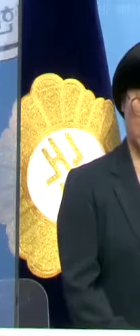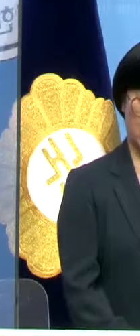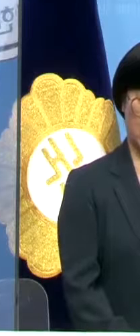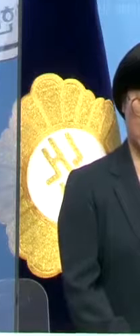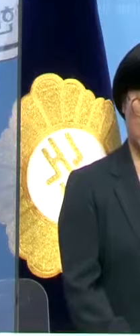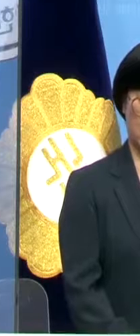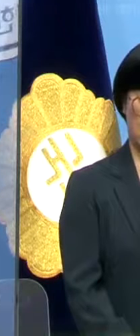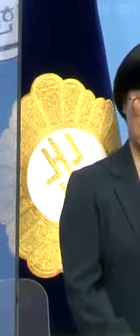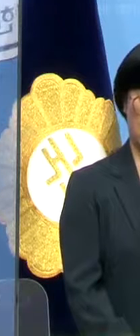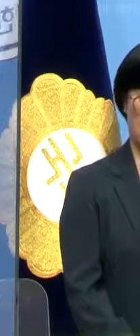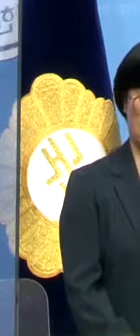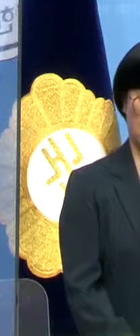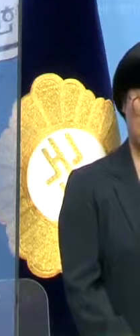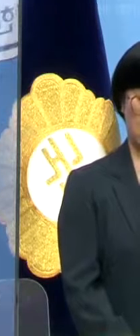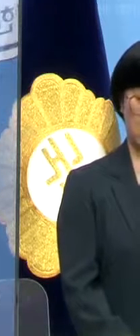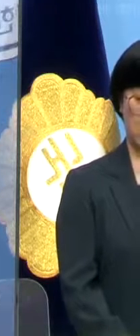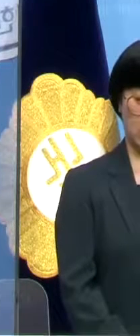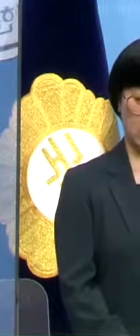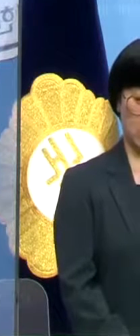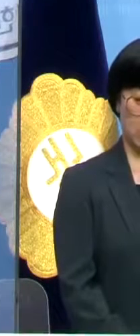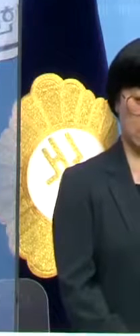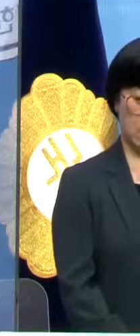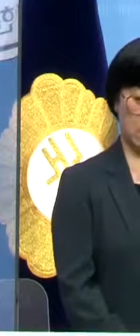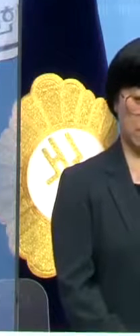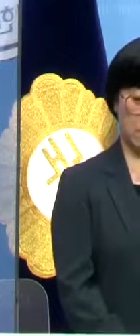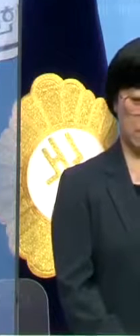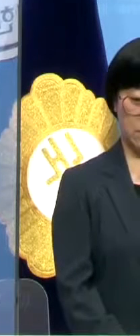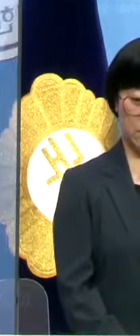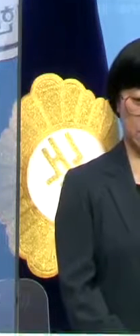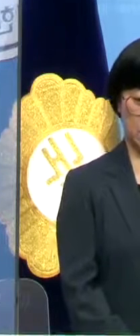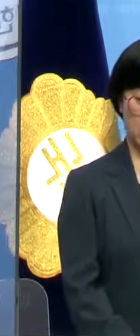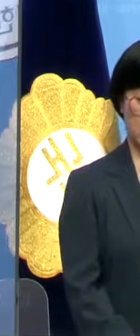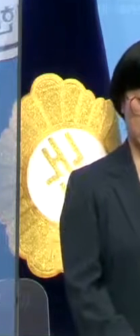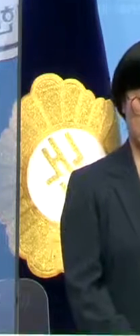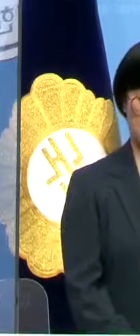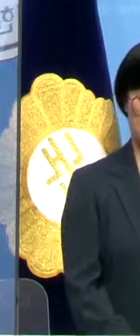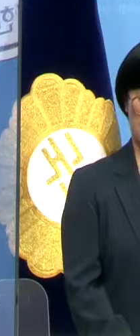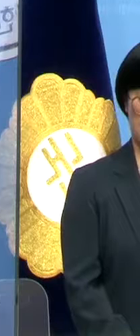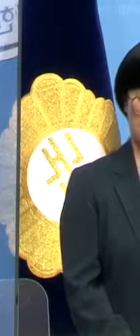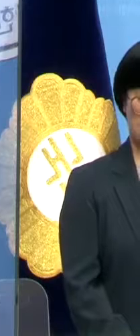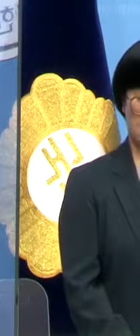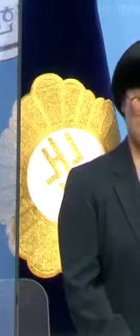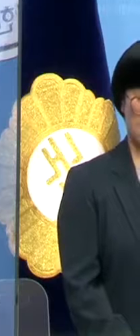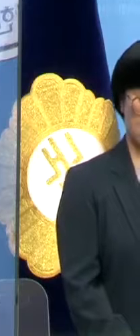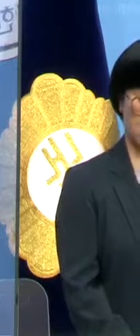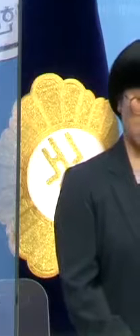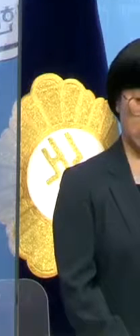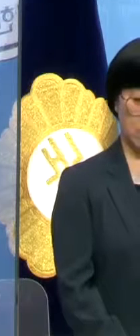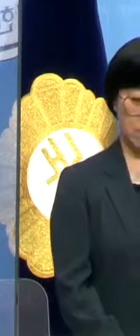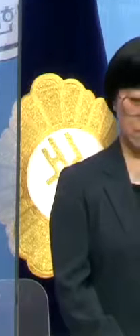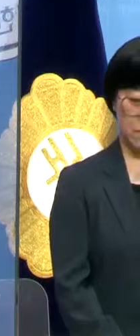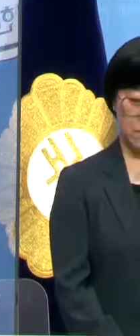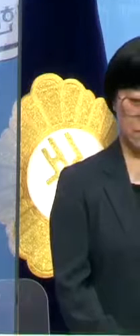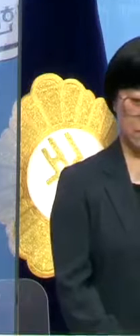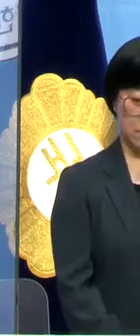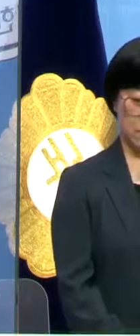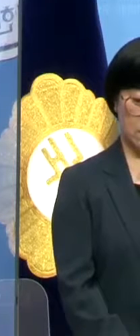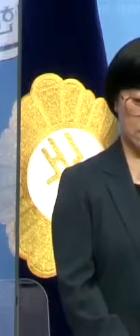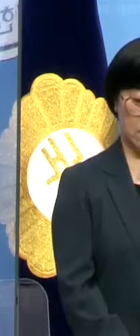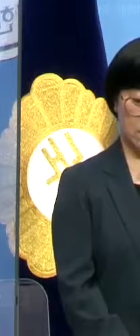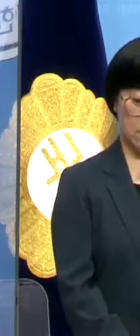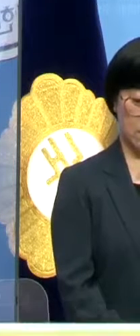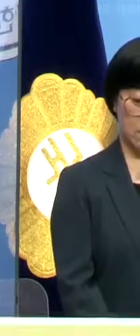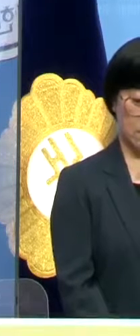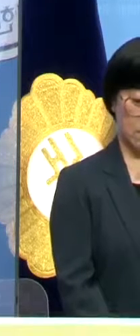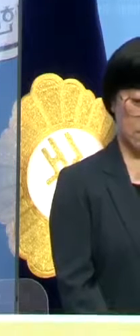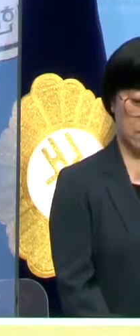서버 위원 초보인데 문화 키 나 2d 포스 션 n hsrc 쪼 션이 흰 or in